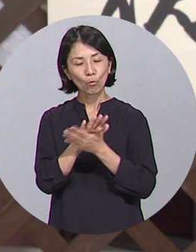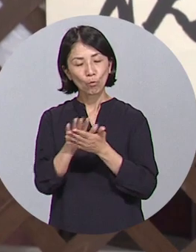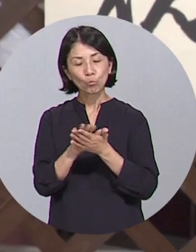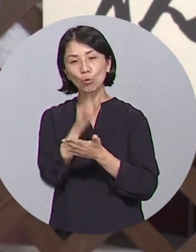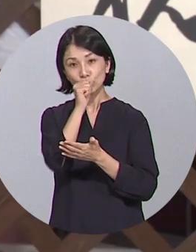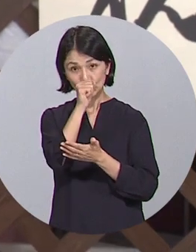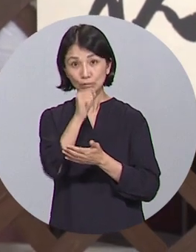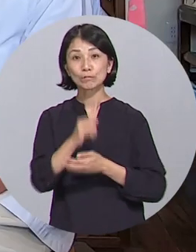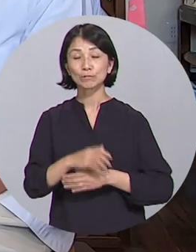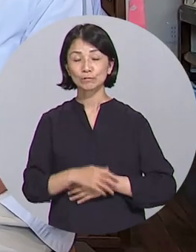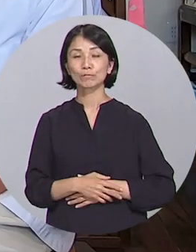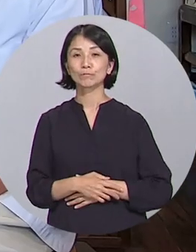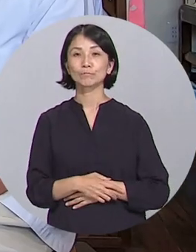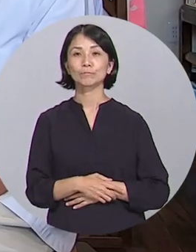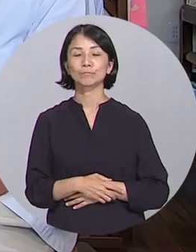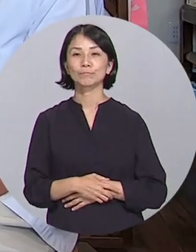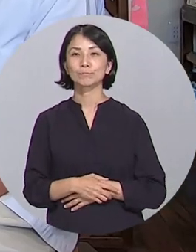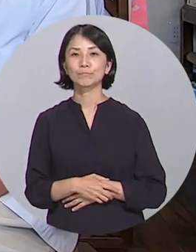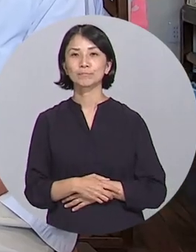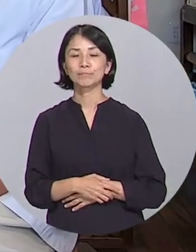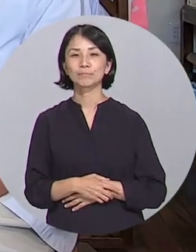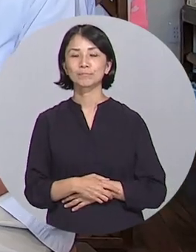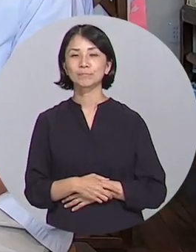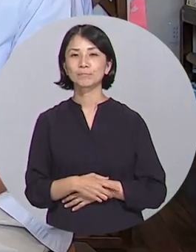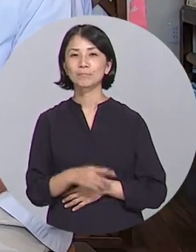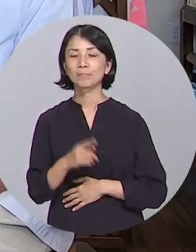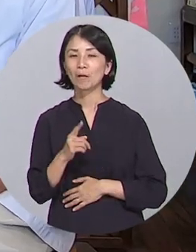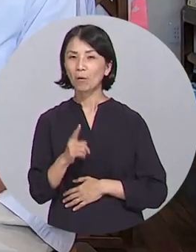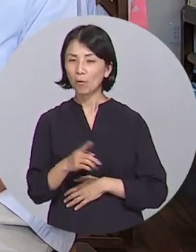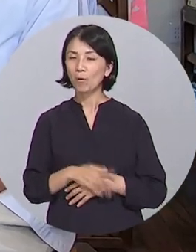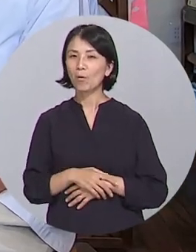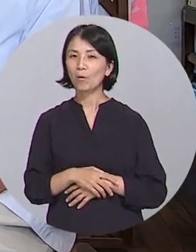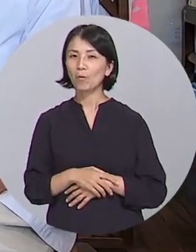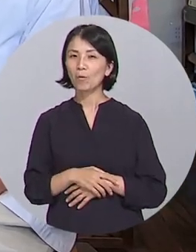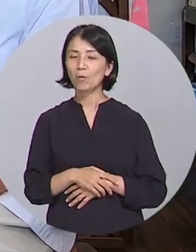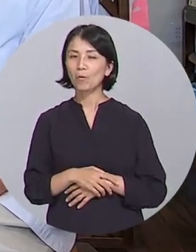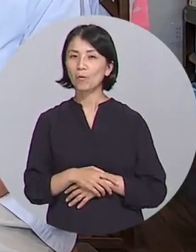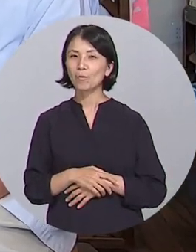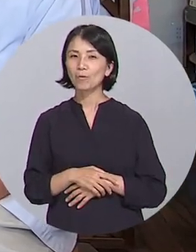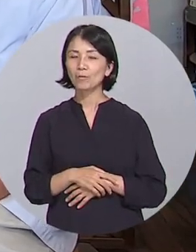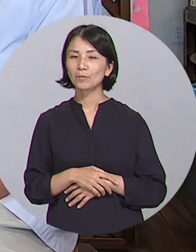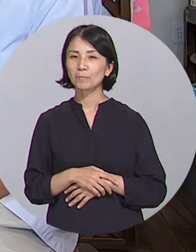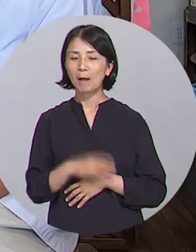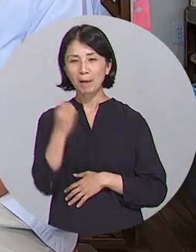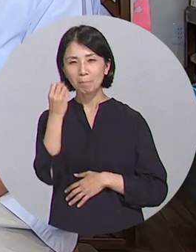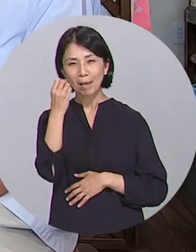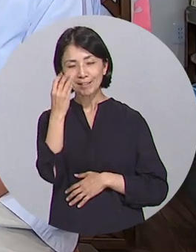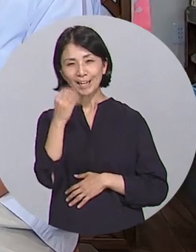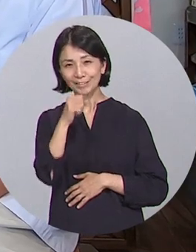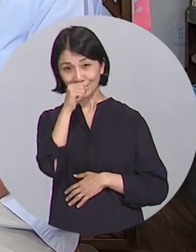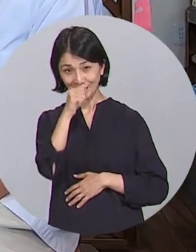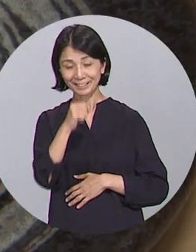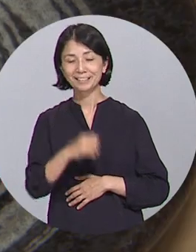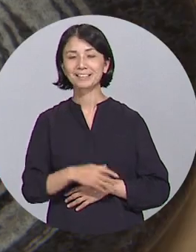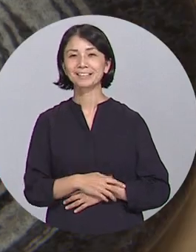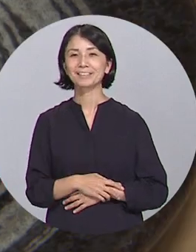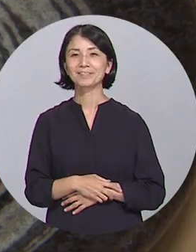減になるんですね。大穴感はありますが、でも非常に美味しい感じはしますね。